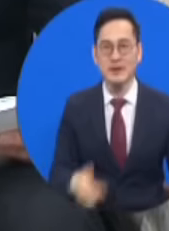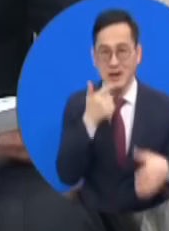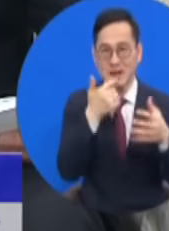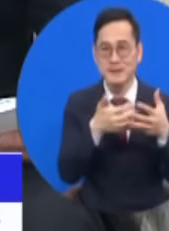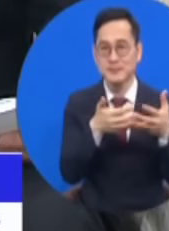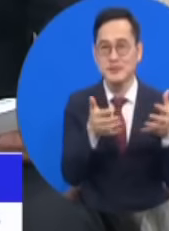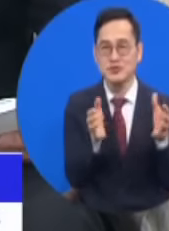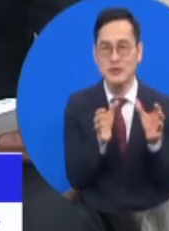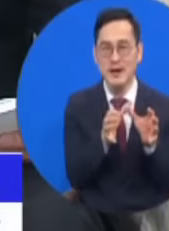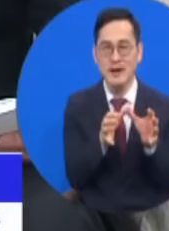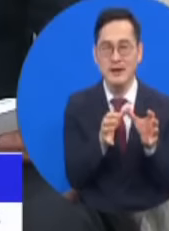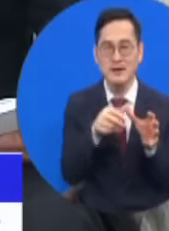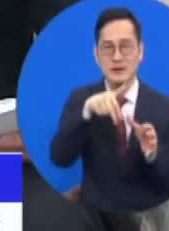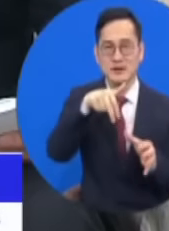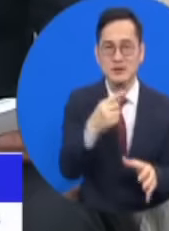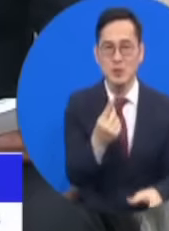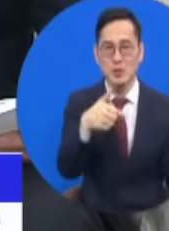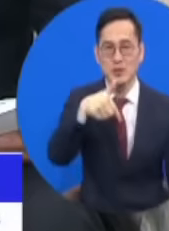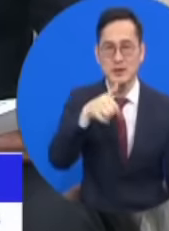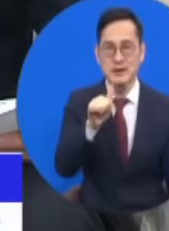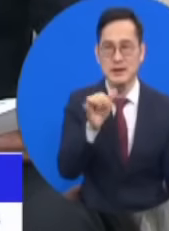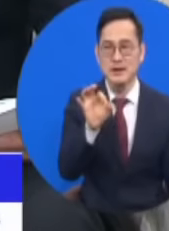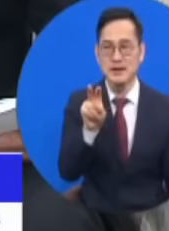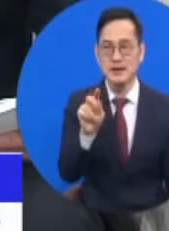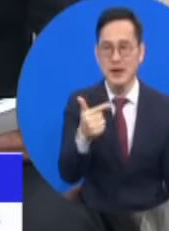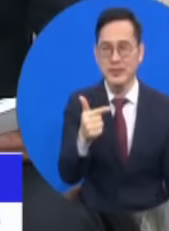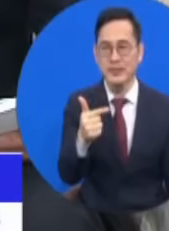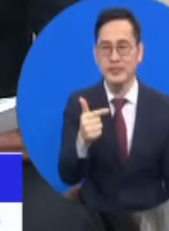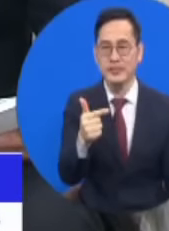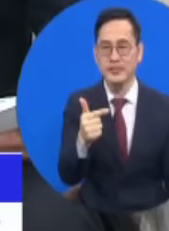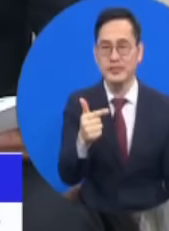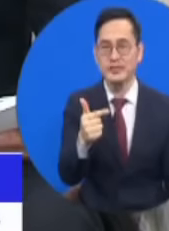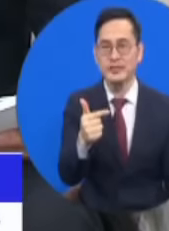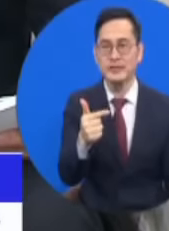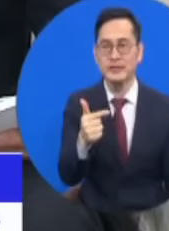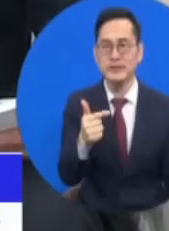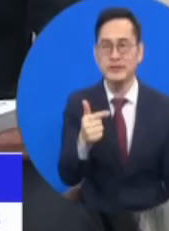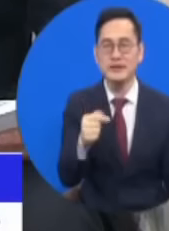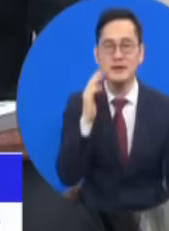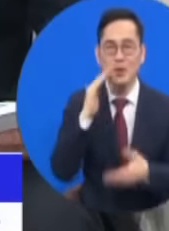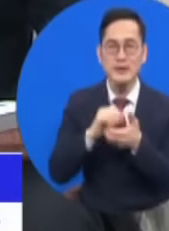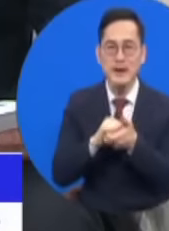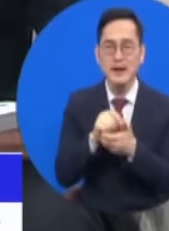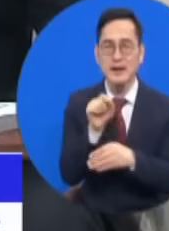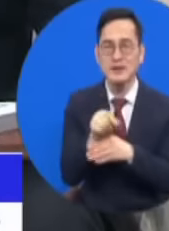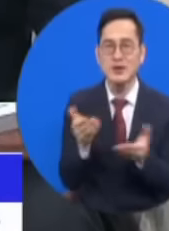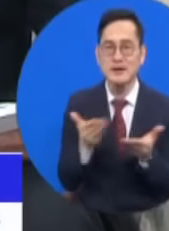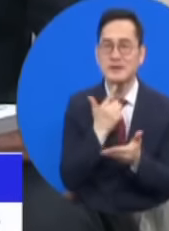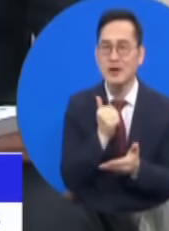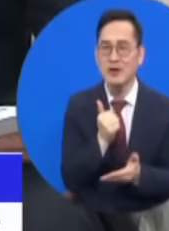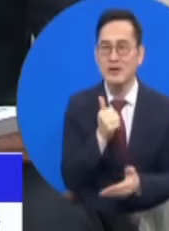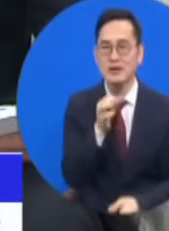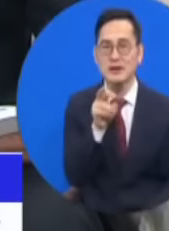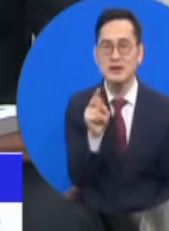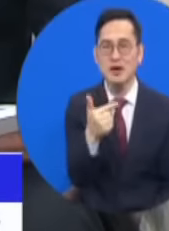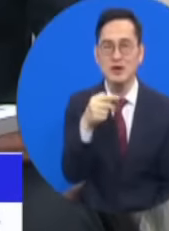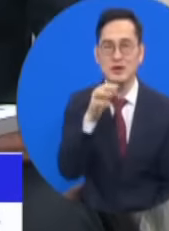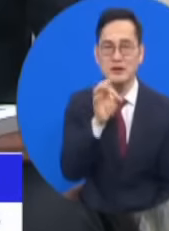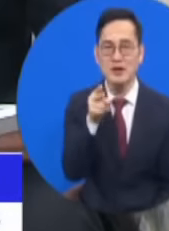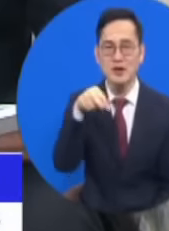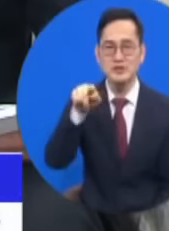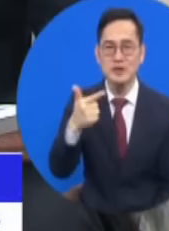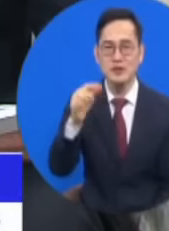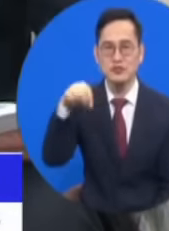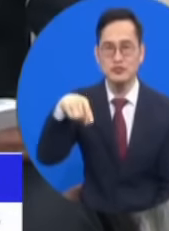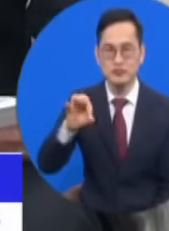민주당 법률위에 부위원장을 맡고 계신 조기현 변호사님, 그리고 청와대 행정관을 선임 행정관 출신의 여선웅